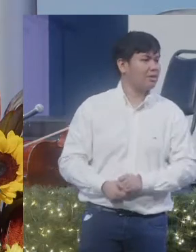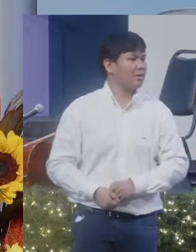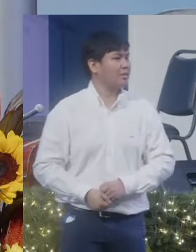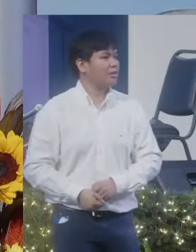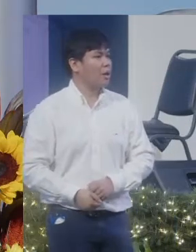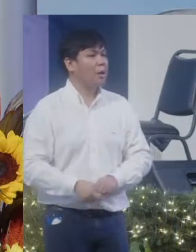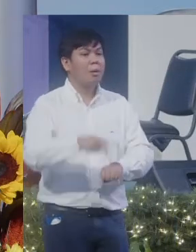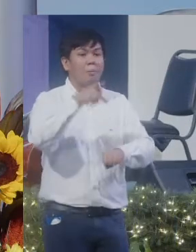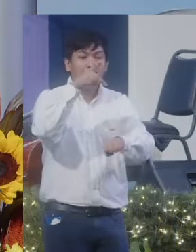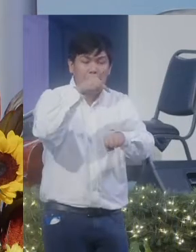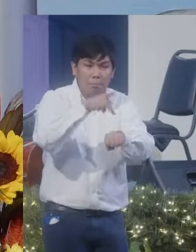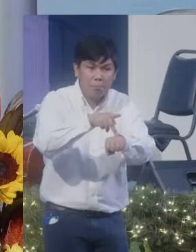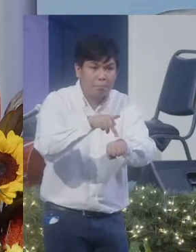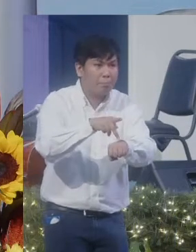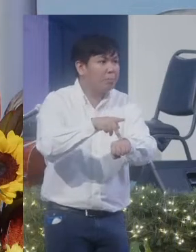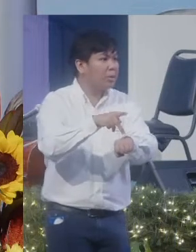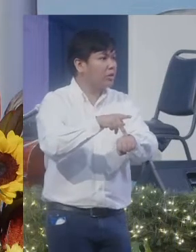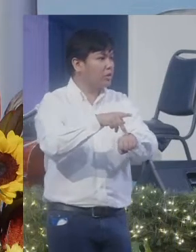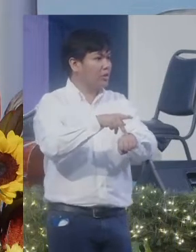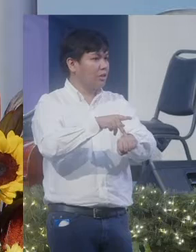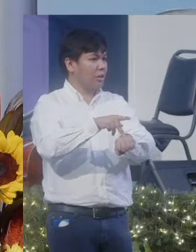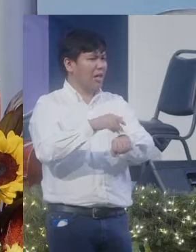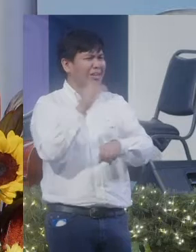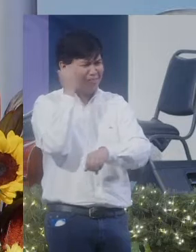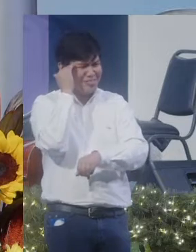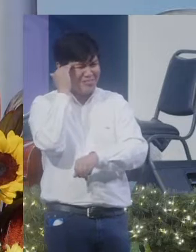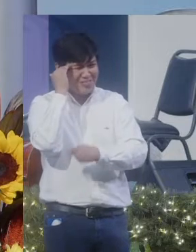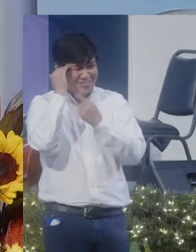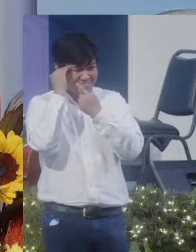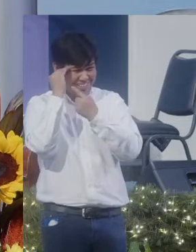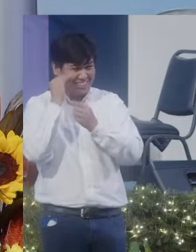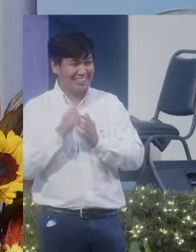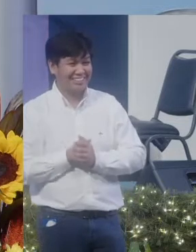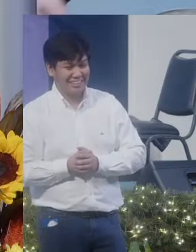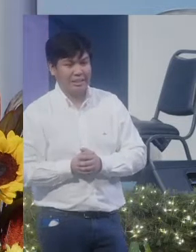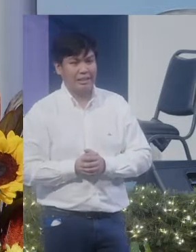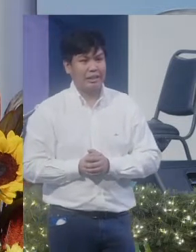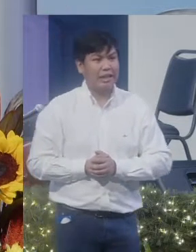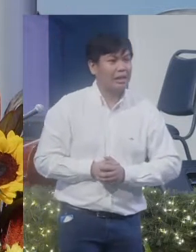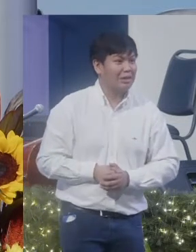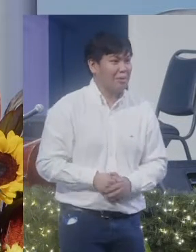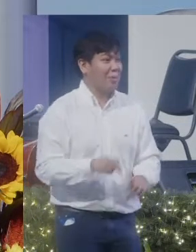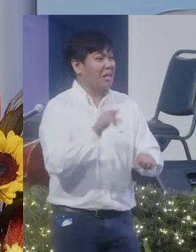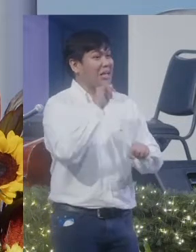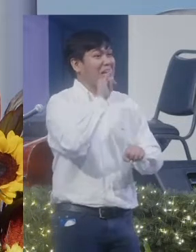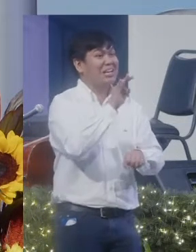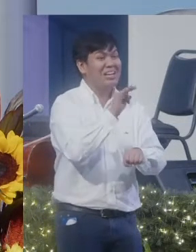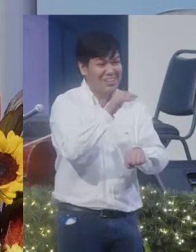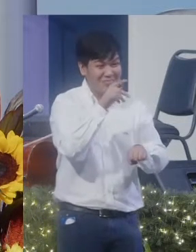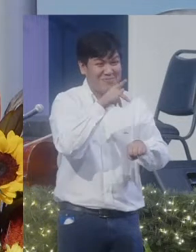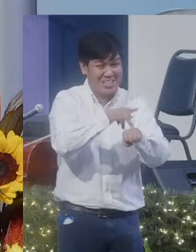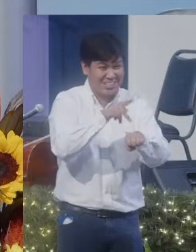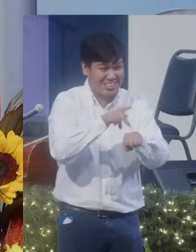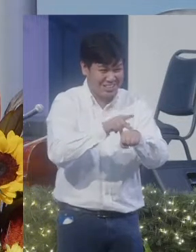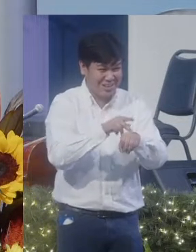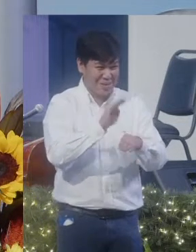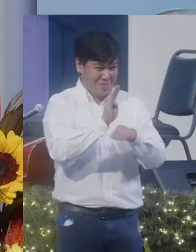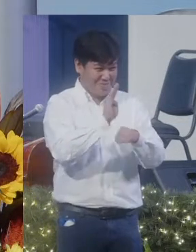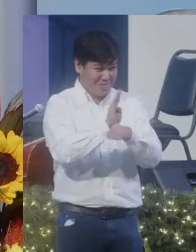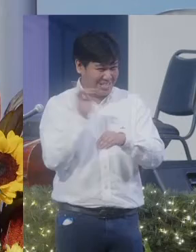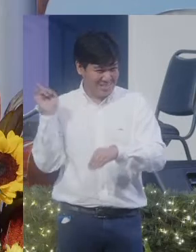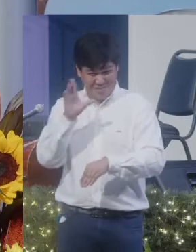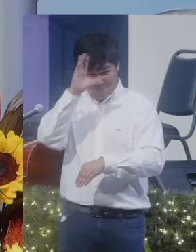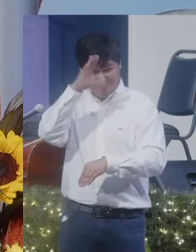Si Simon talaga medyo hindi nag-iisip, no? Kasi kung ako sa kanya, Panginoon, tiba-tiba tayo nito.